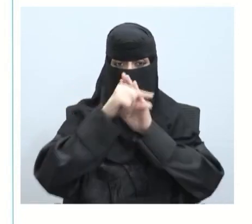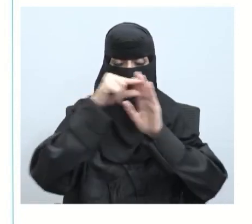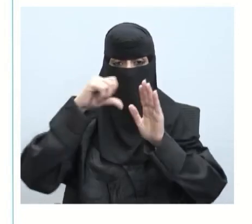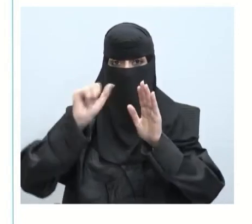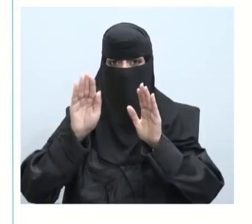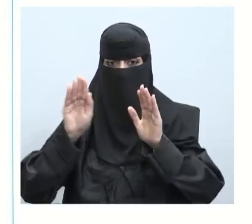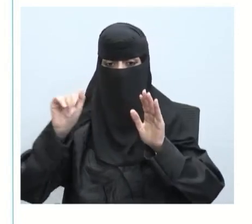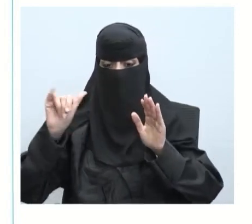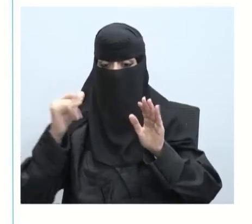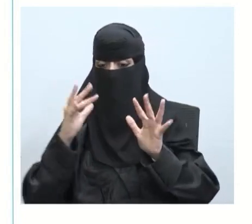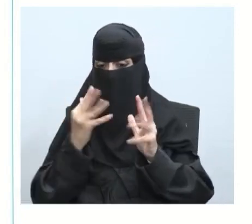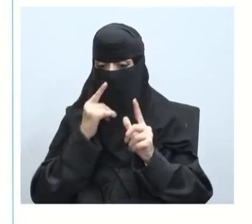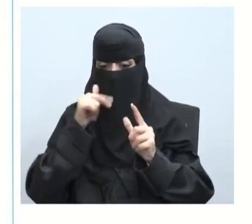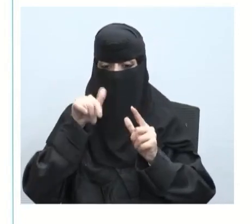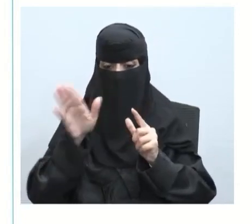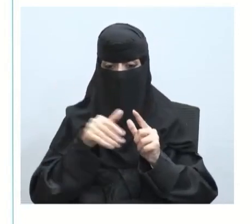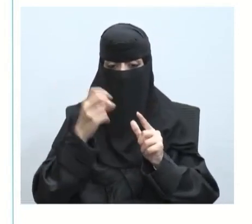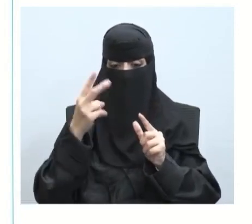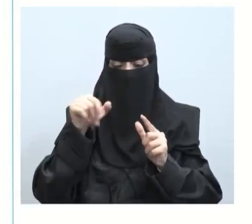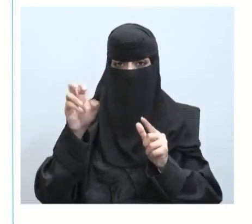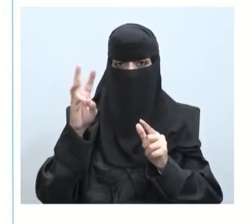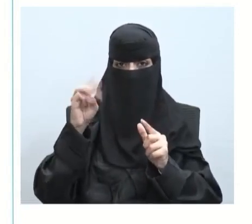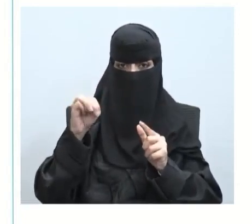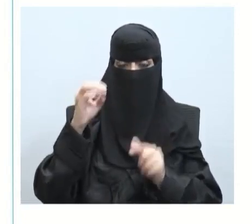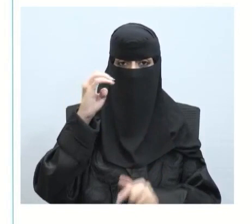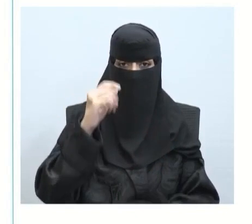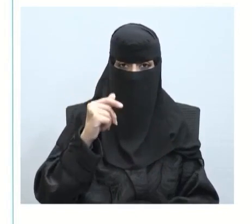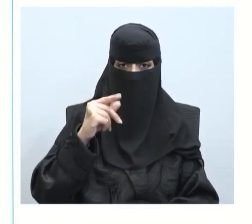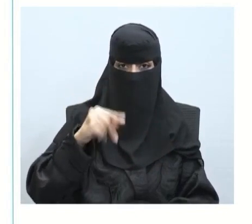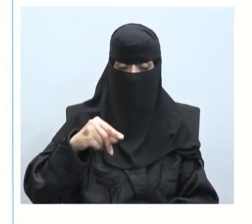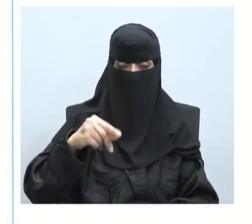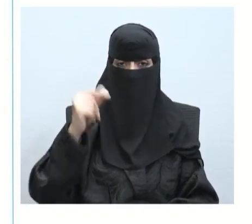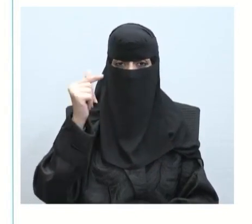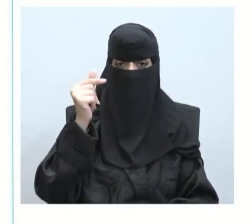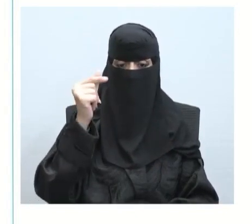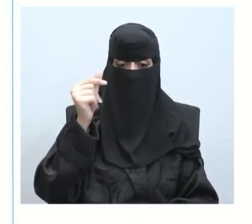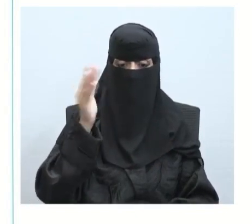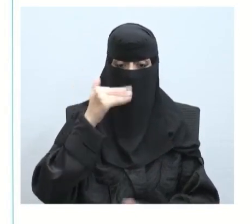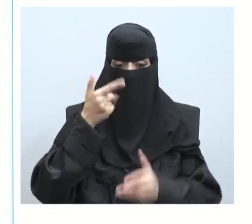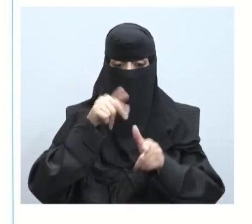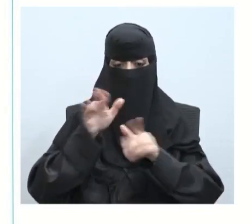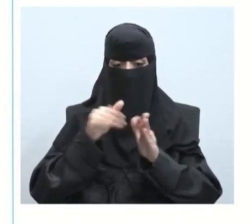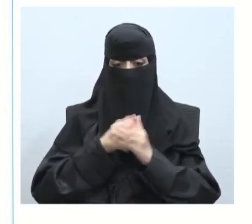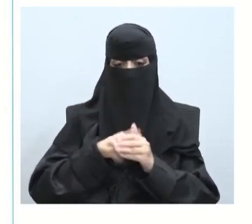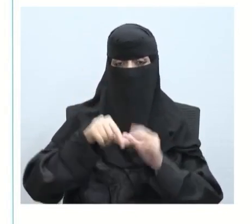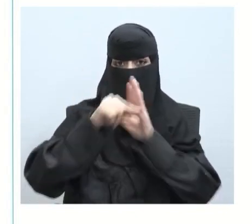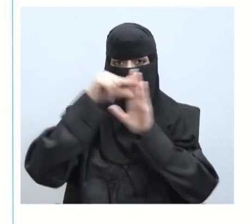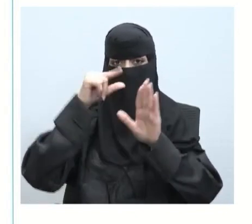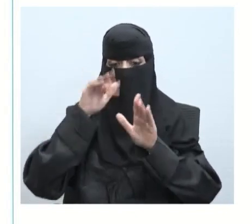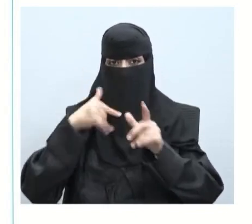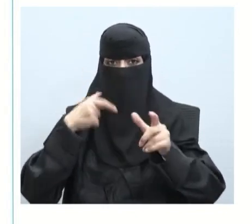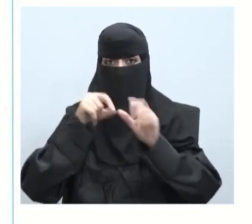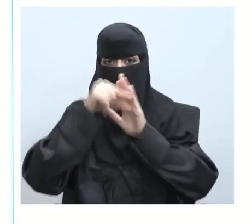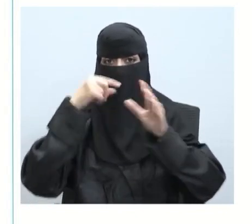MQTT بروكر هو عنوان وسيط MQTT المستهدف، التوبيك هو الموضوع الذي سيشترك فيه